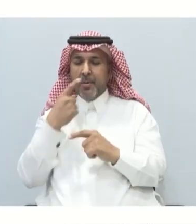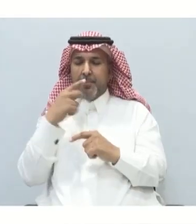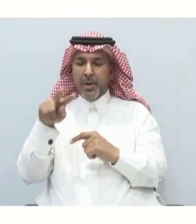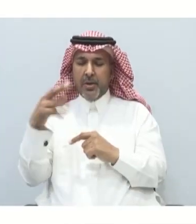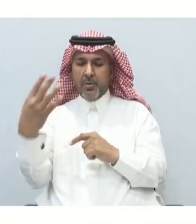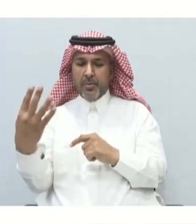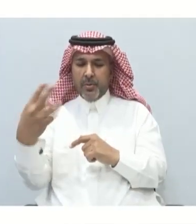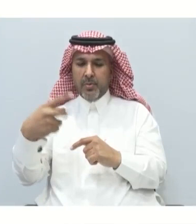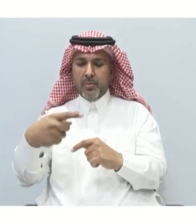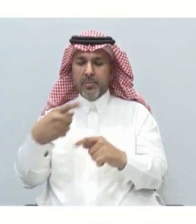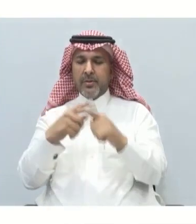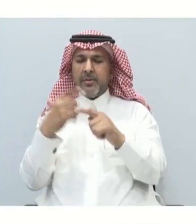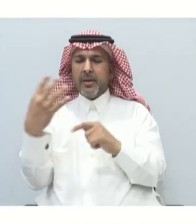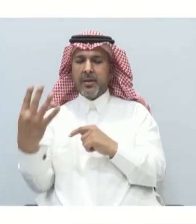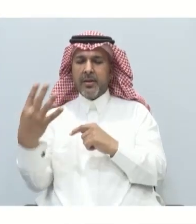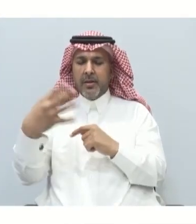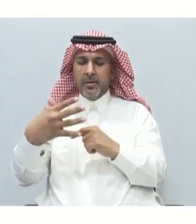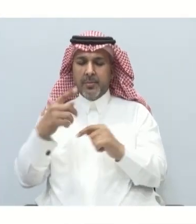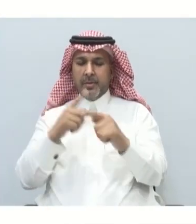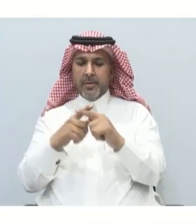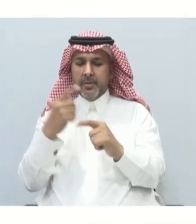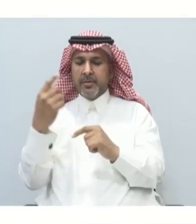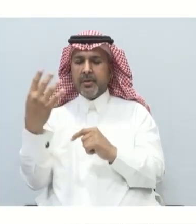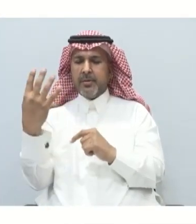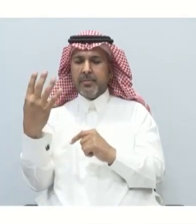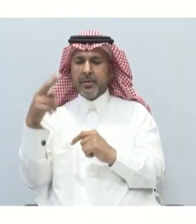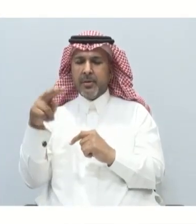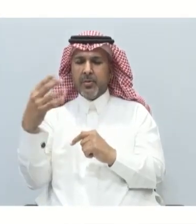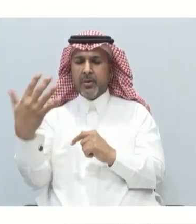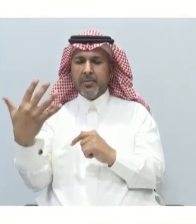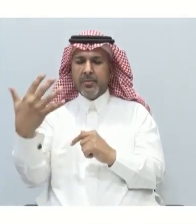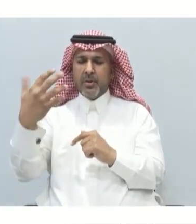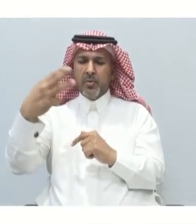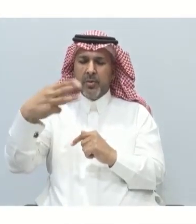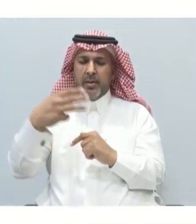نقول 144 44 435